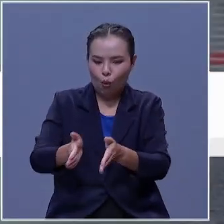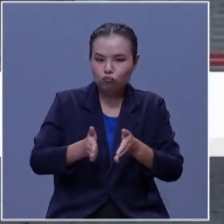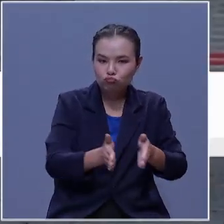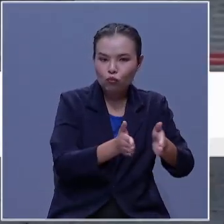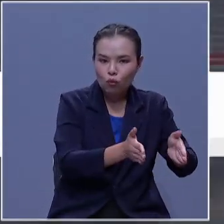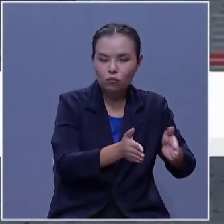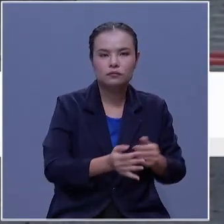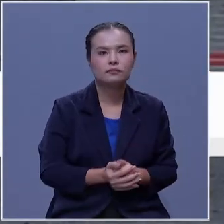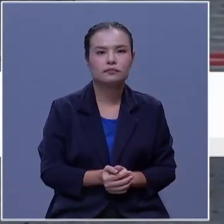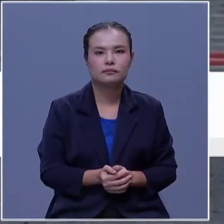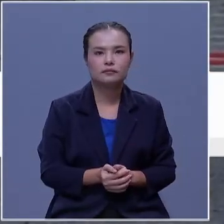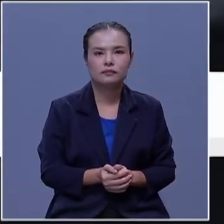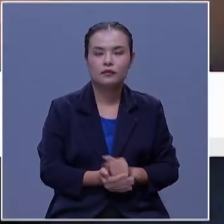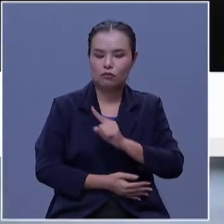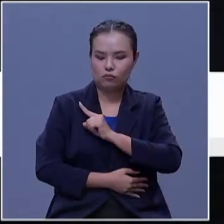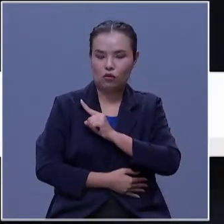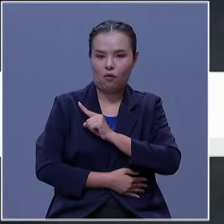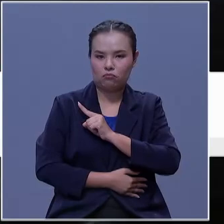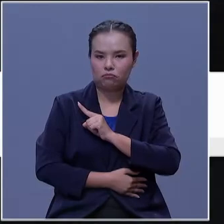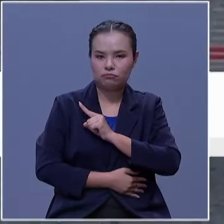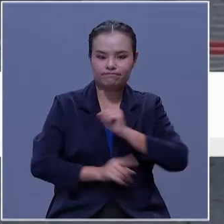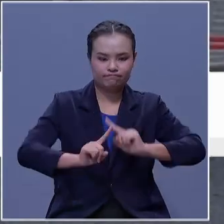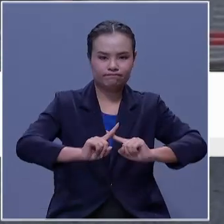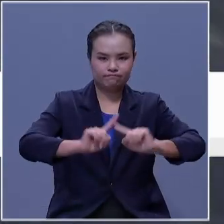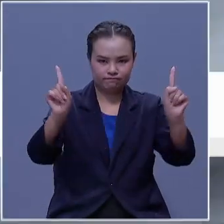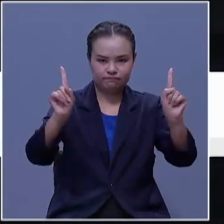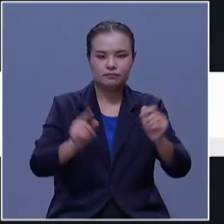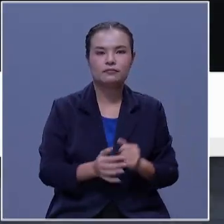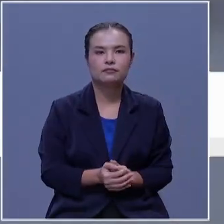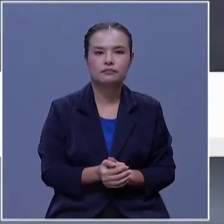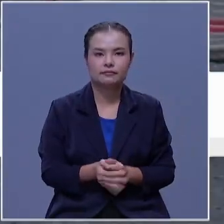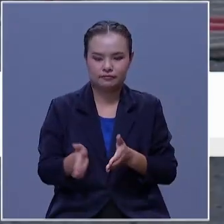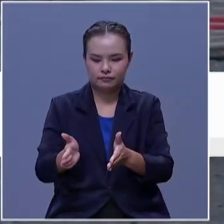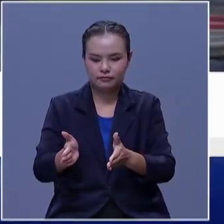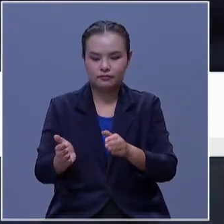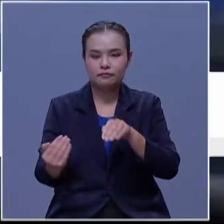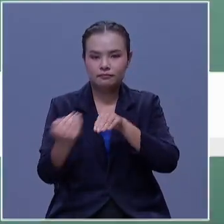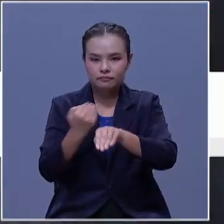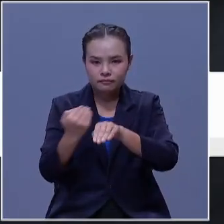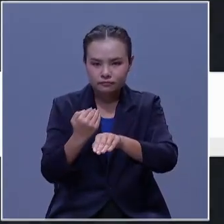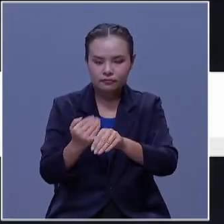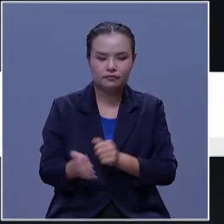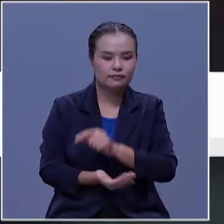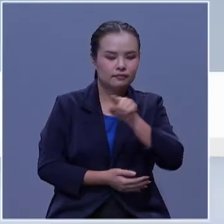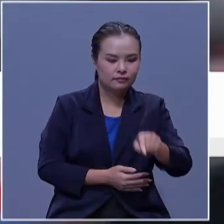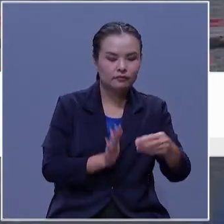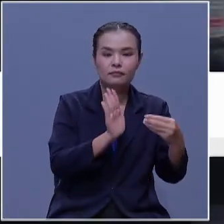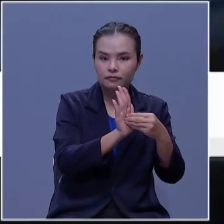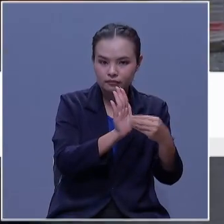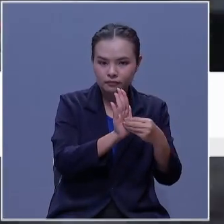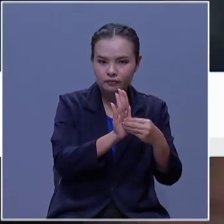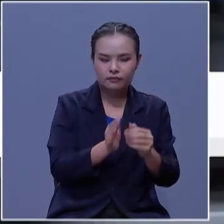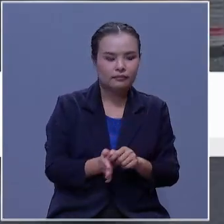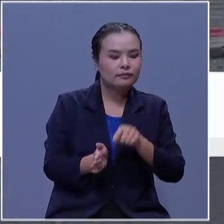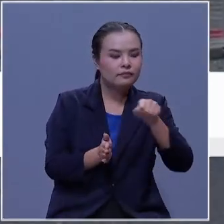ณจอยคือผู้ดูแลรับผิดชอบอ่ะต่างกันนะเส้นหนึ่งเป็นของทางหลวงพอเลยไปหน่อยเป็นของกทม.ละเล